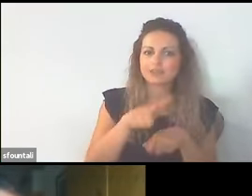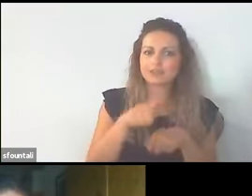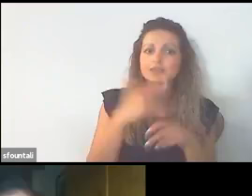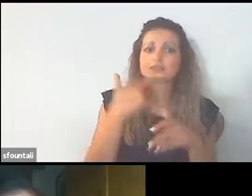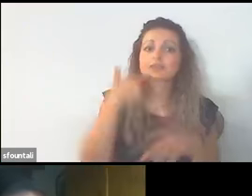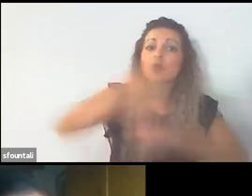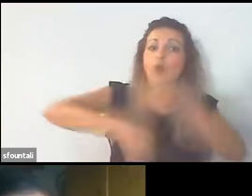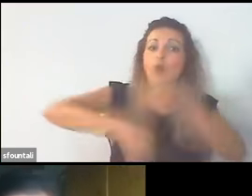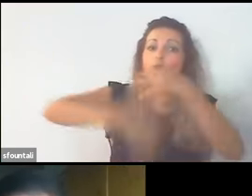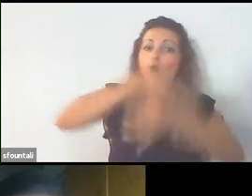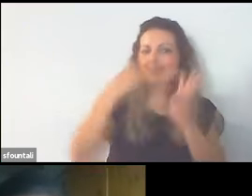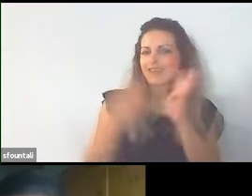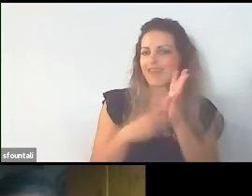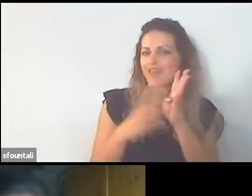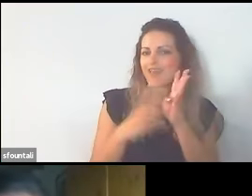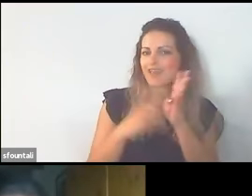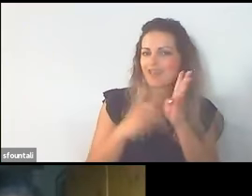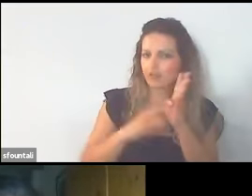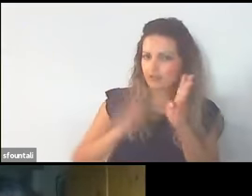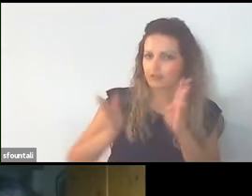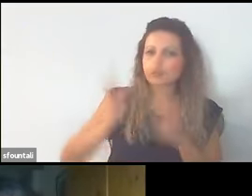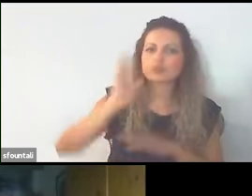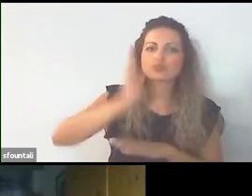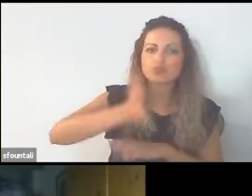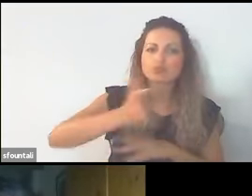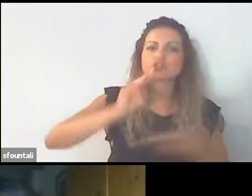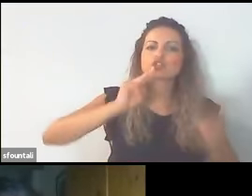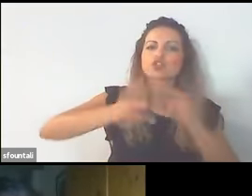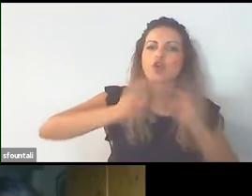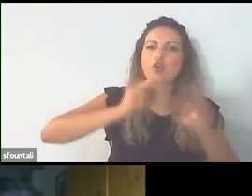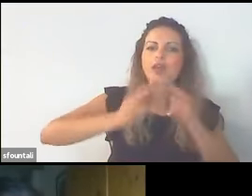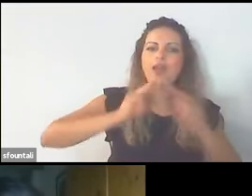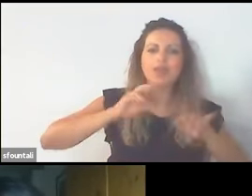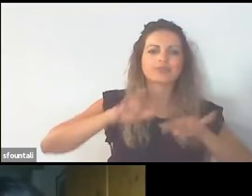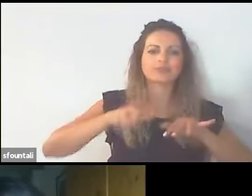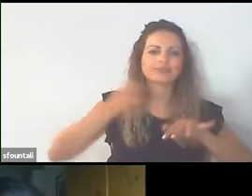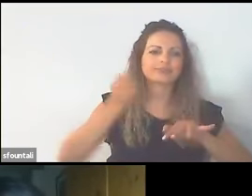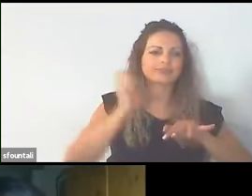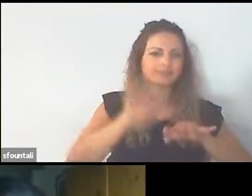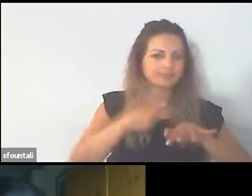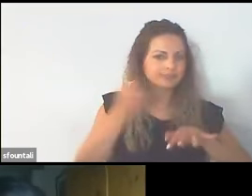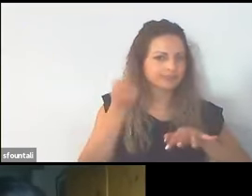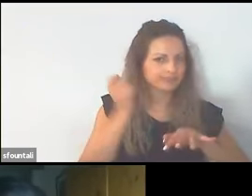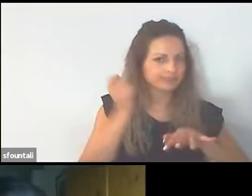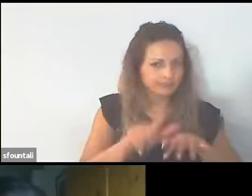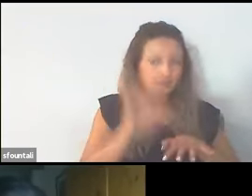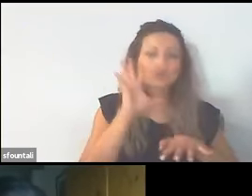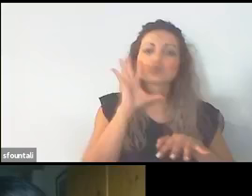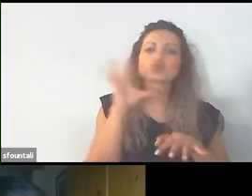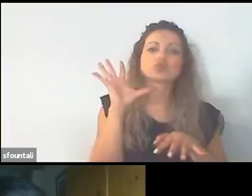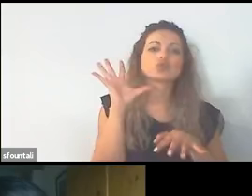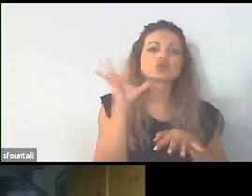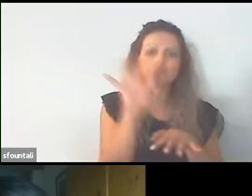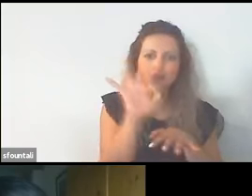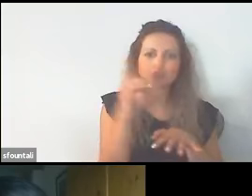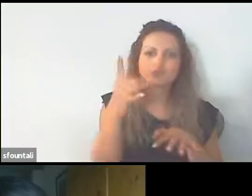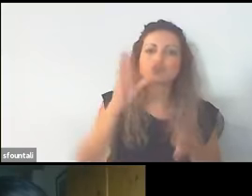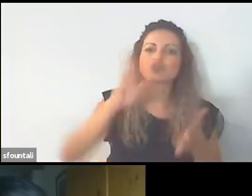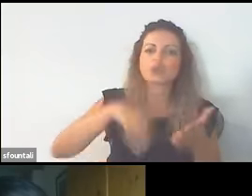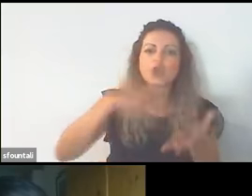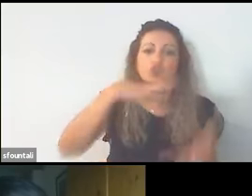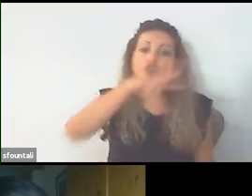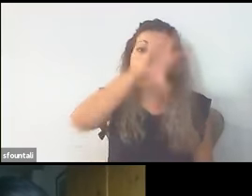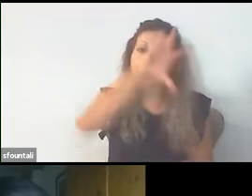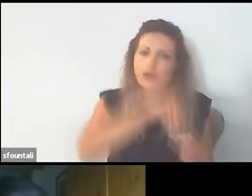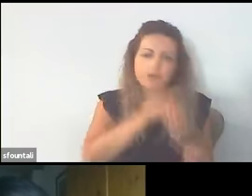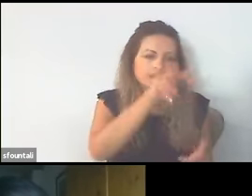της θα μπορείτε να συμπληρώνετε τα σχόλιά σας στο κάτω μέρος της οθόνης σας προκειμένου να τα μαζέψουμε στο τέλος για